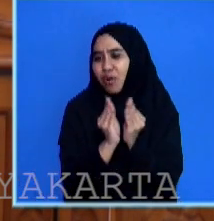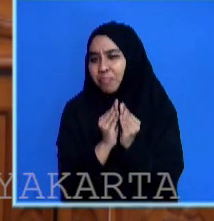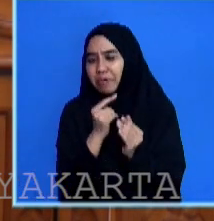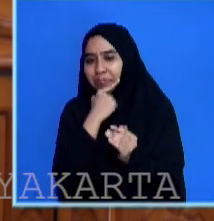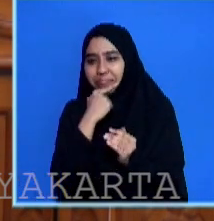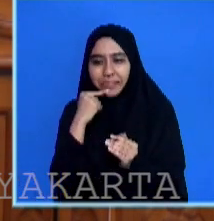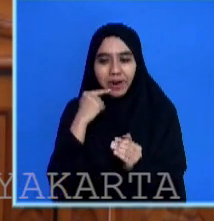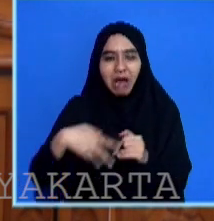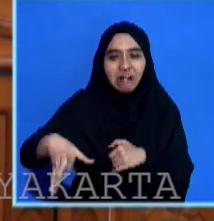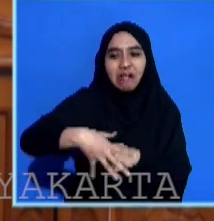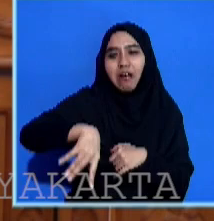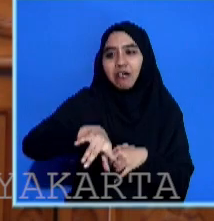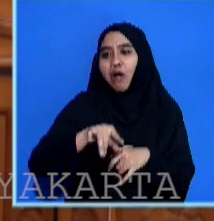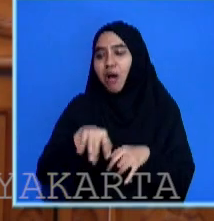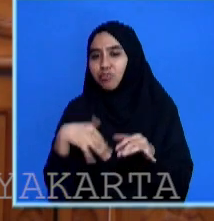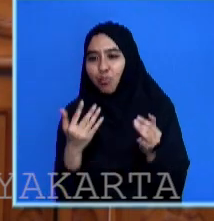diit